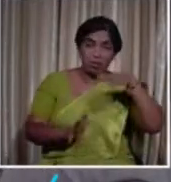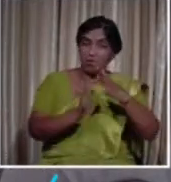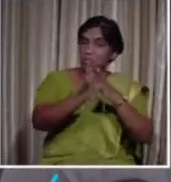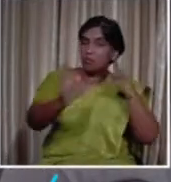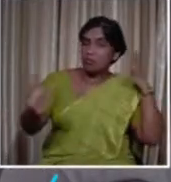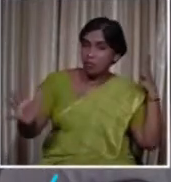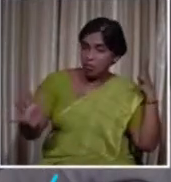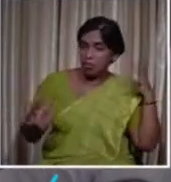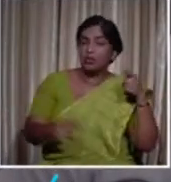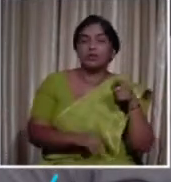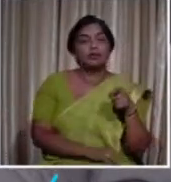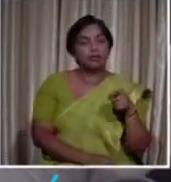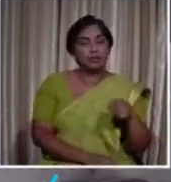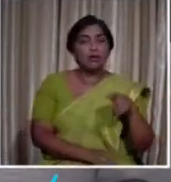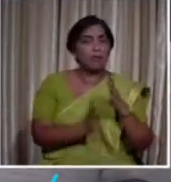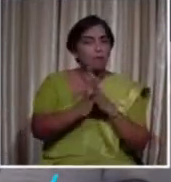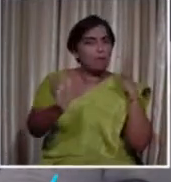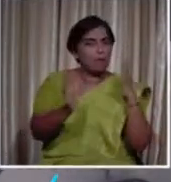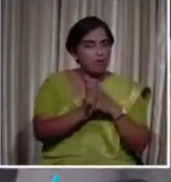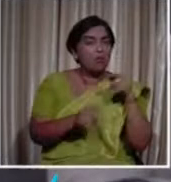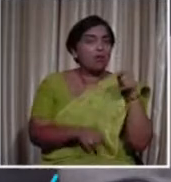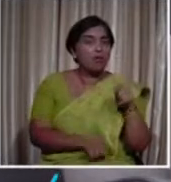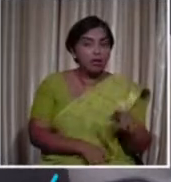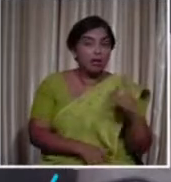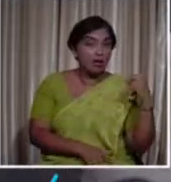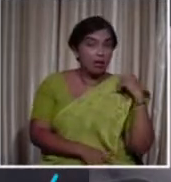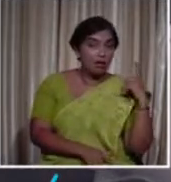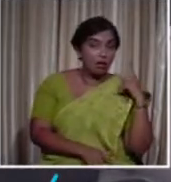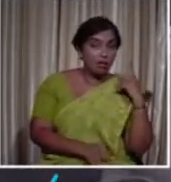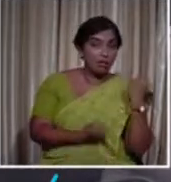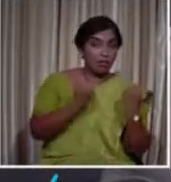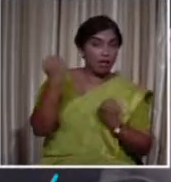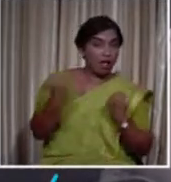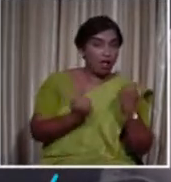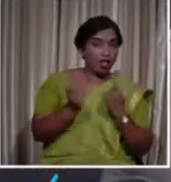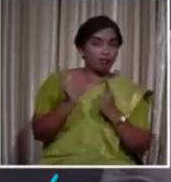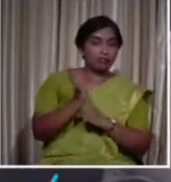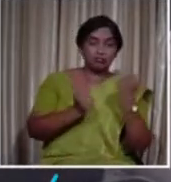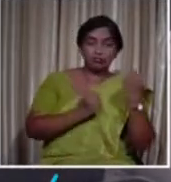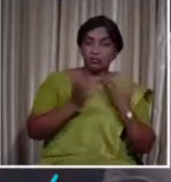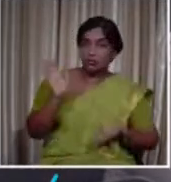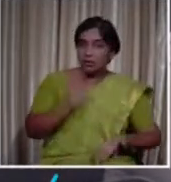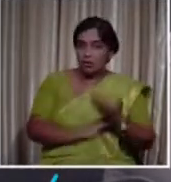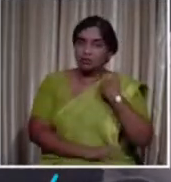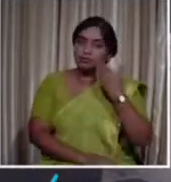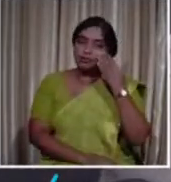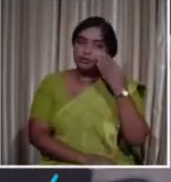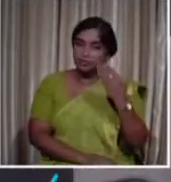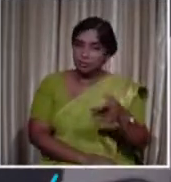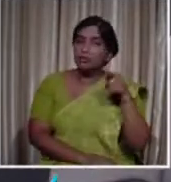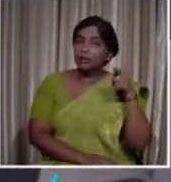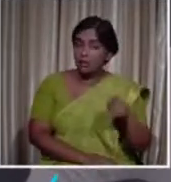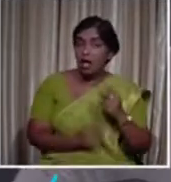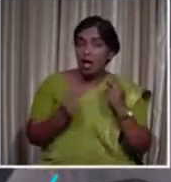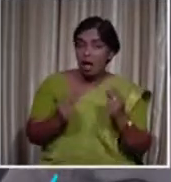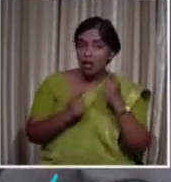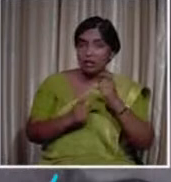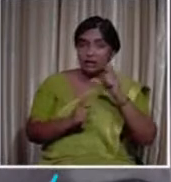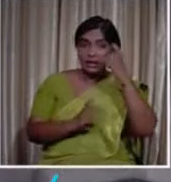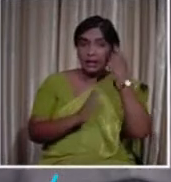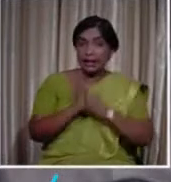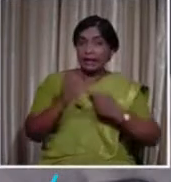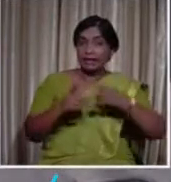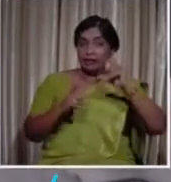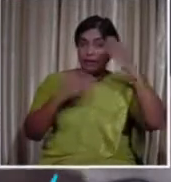පෝලිම මේ පෝලිම් මැදින් හමුදා බෆල් රථ ගමන් කරනවා අපිට පේනවා මේක හදිසි නීතිය දාපු